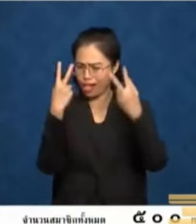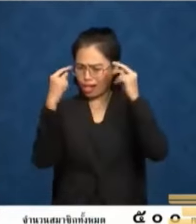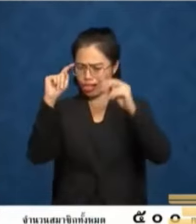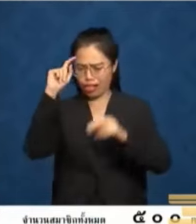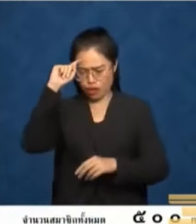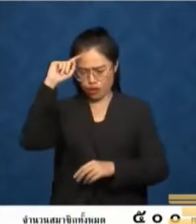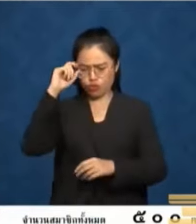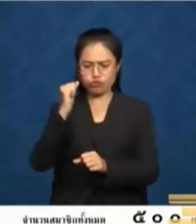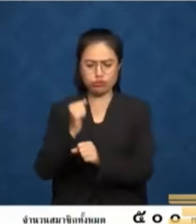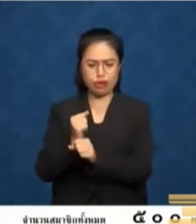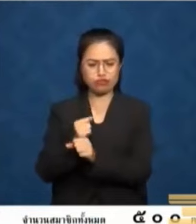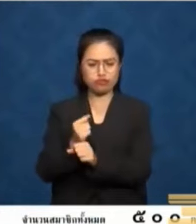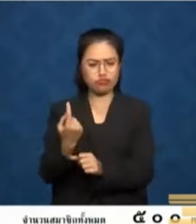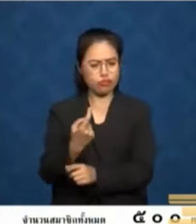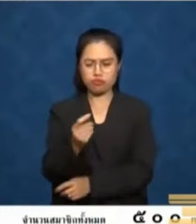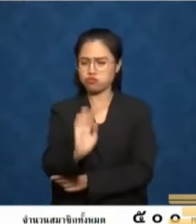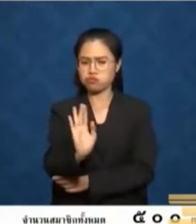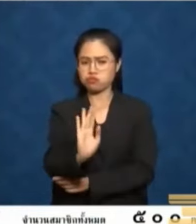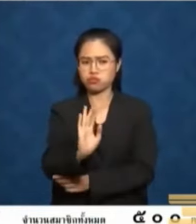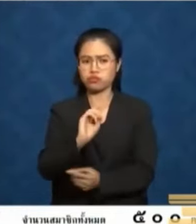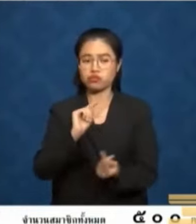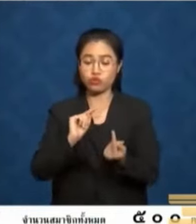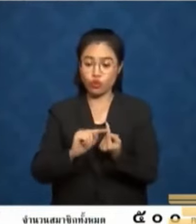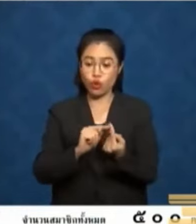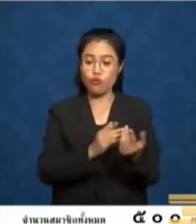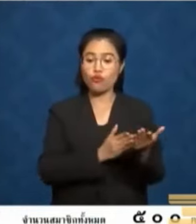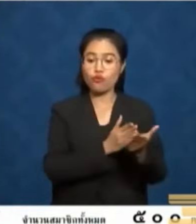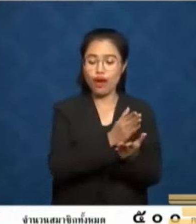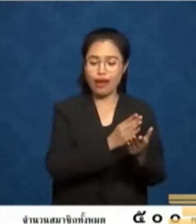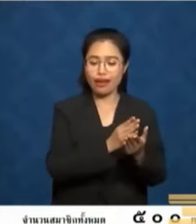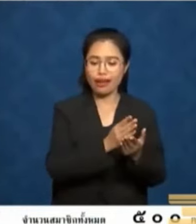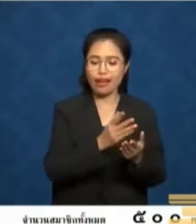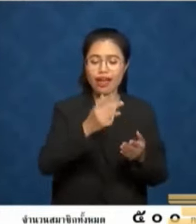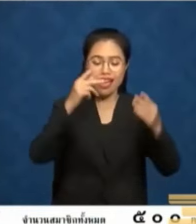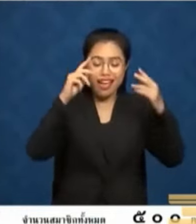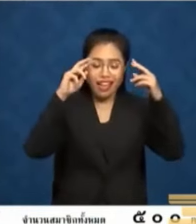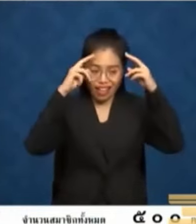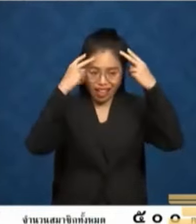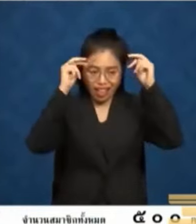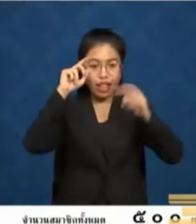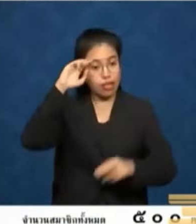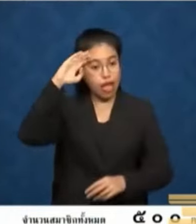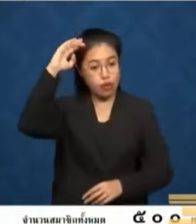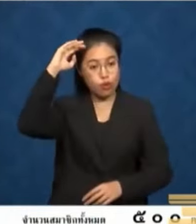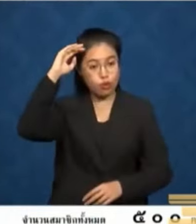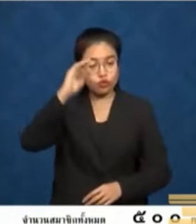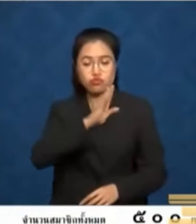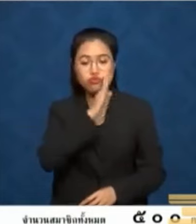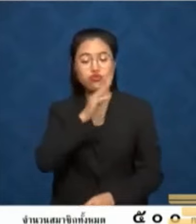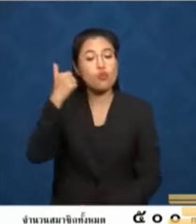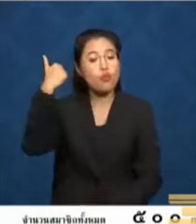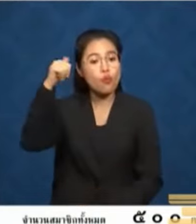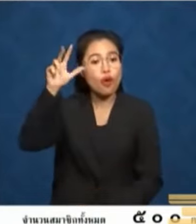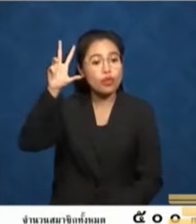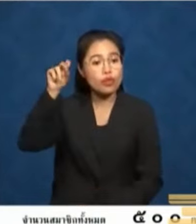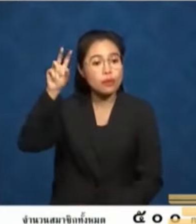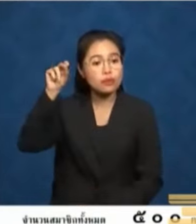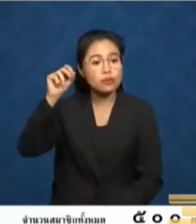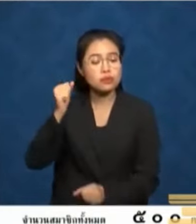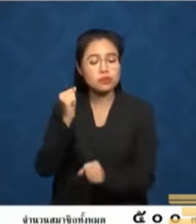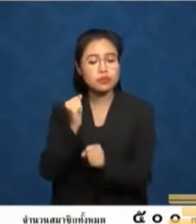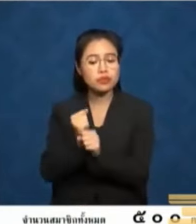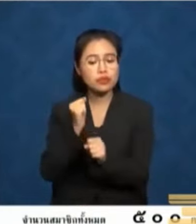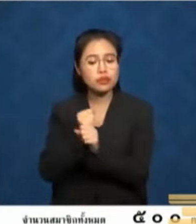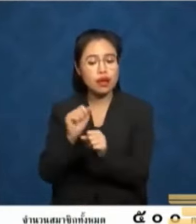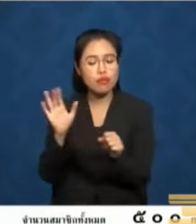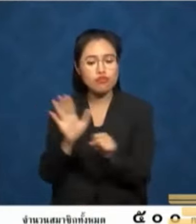ทำงนู้นเพียงแต่ว่าให้ทางนายกเมื่อครบ 30วันแล้วไม่สามารถที่จะสมบูรณ์แบบได้เพราะกฎหมาย